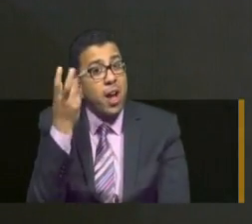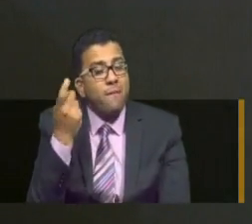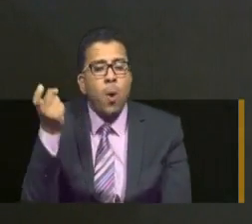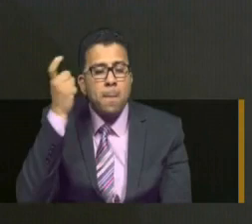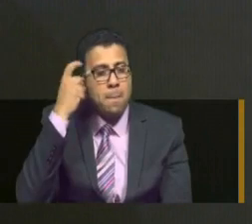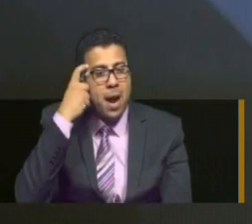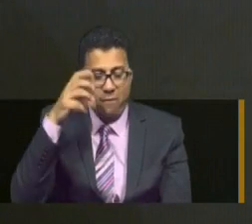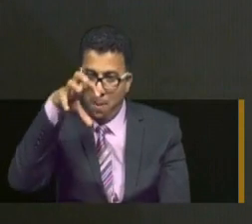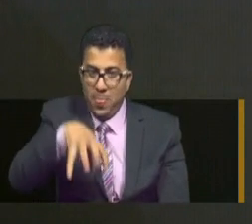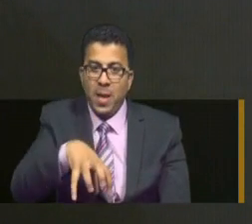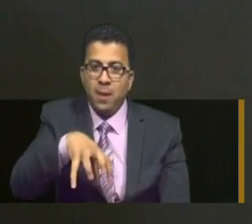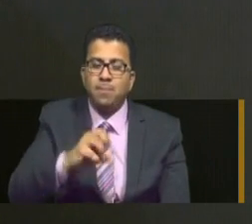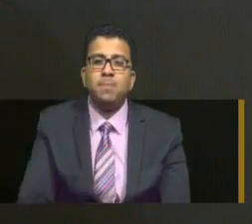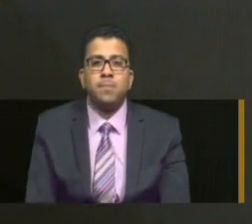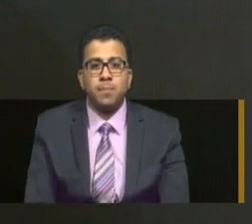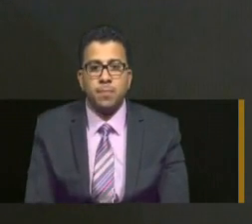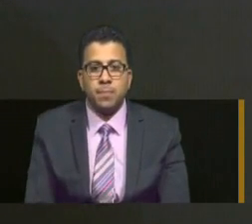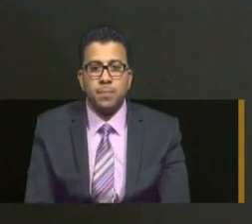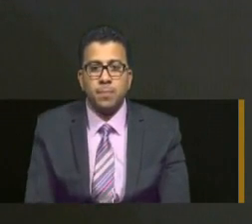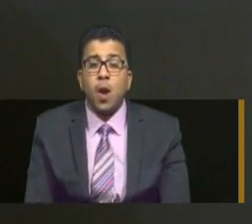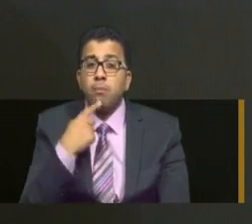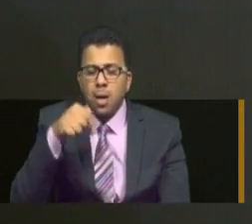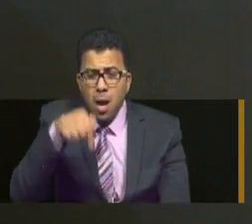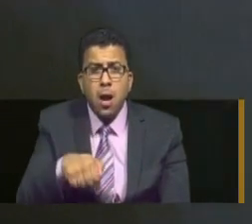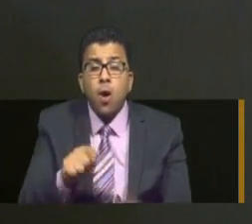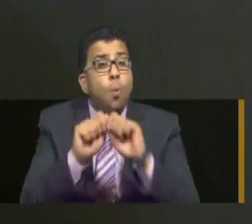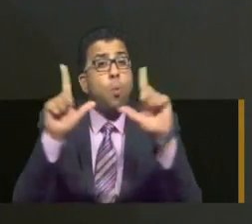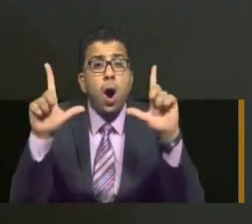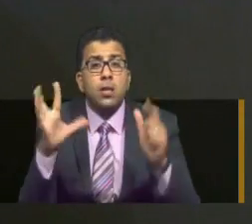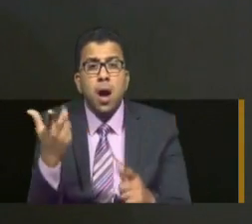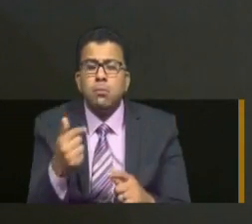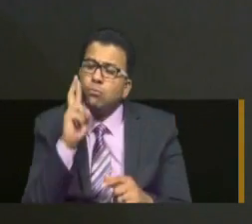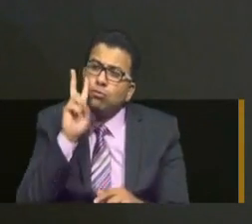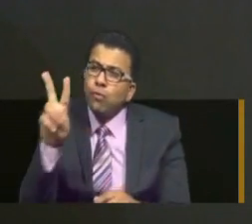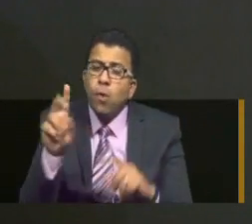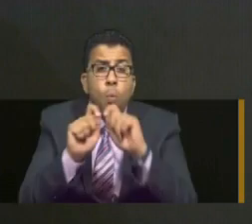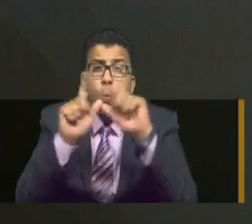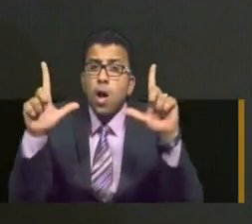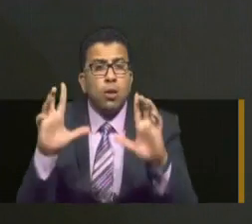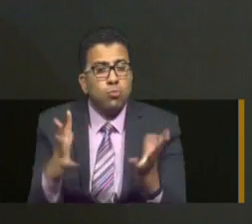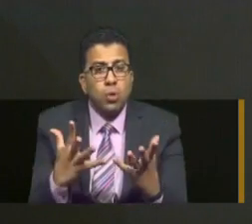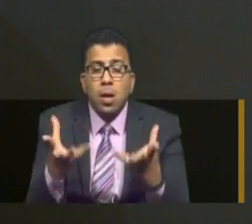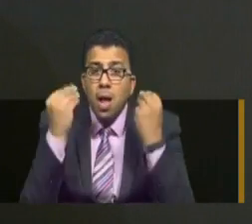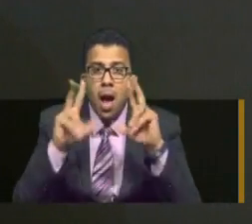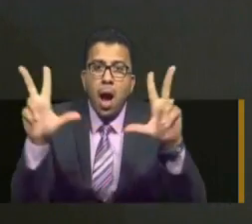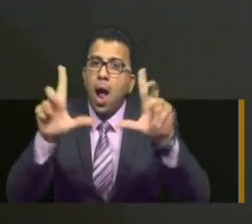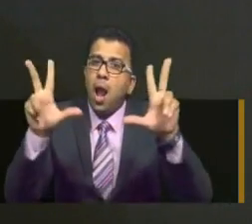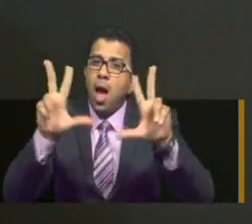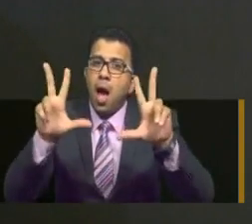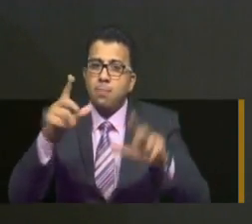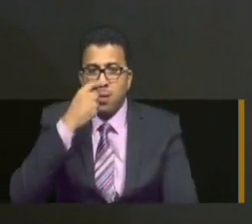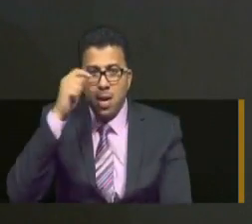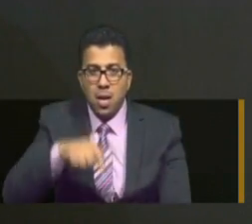والمعرفة في المنطقة. هني يتبين بشكل واضح دور الإعلام